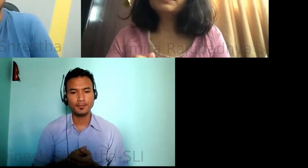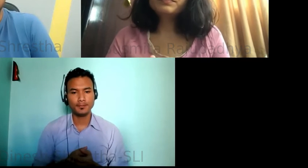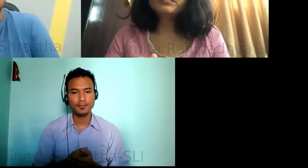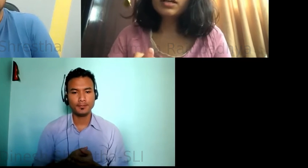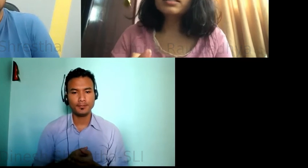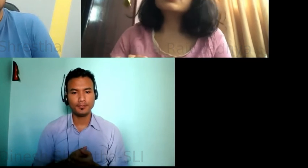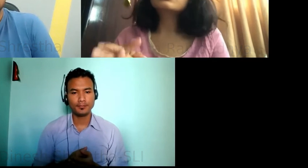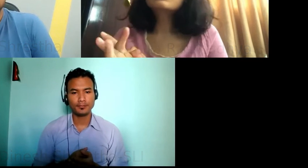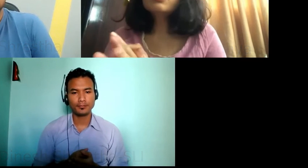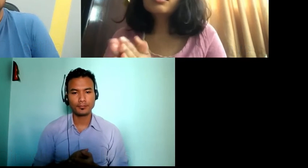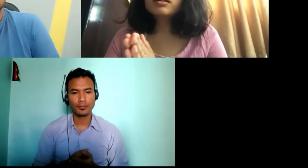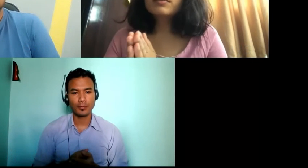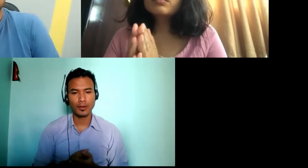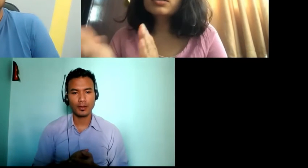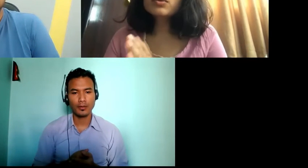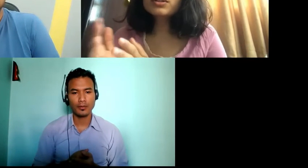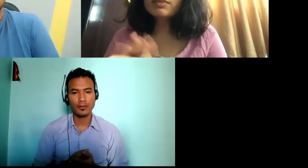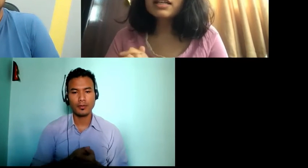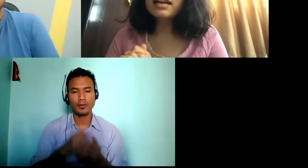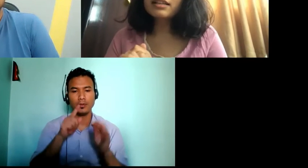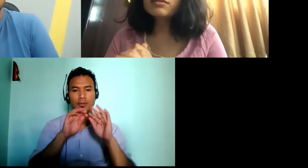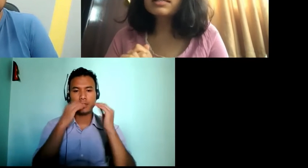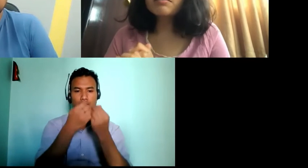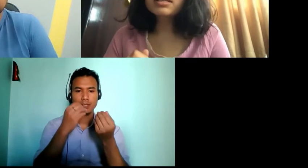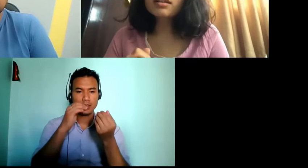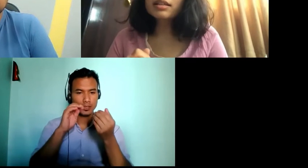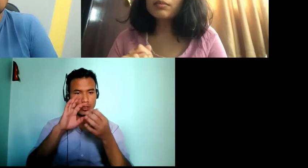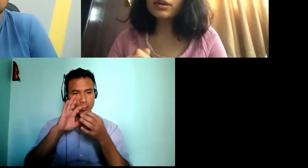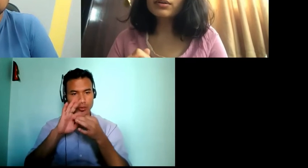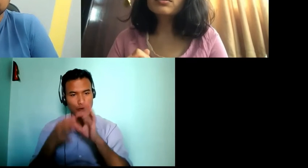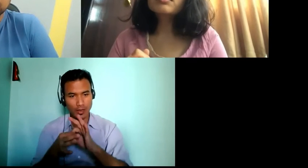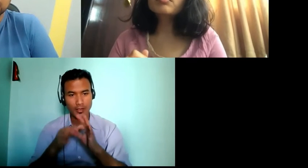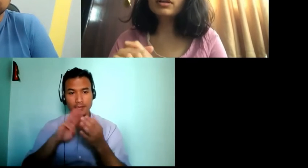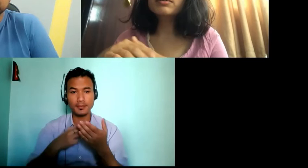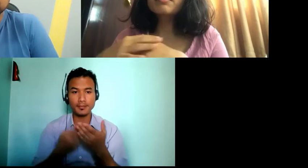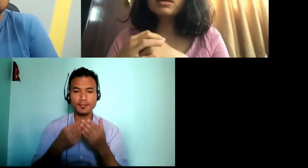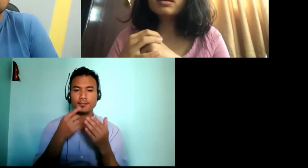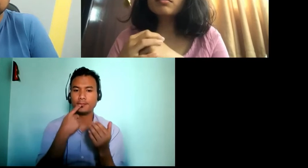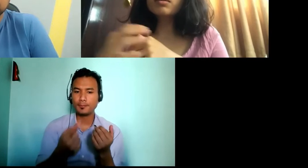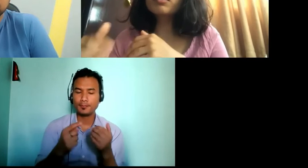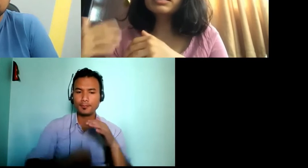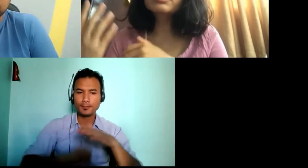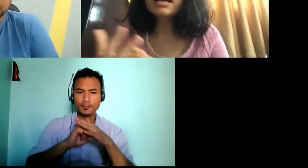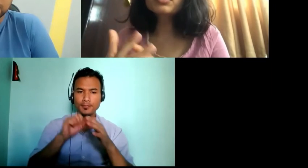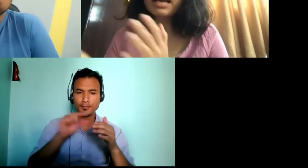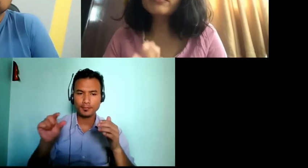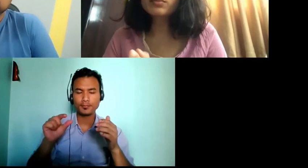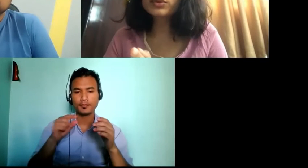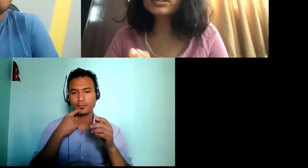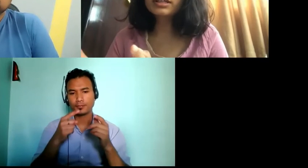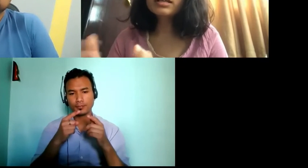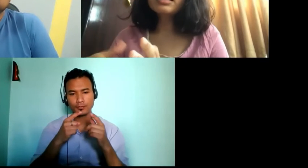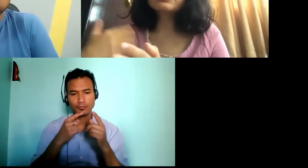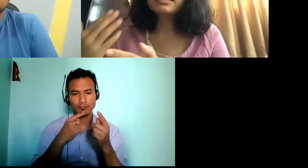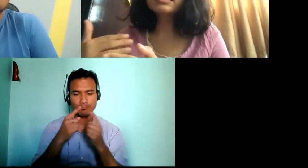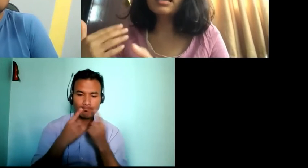न। हुन्छ, सोसियल मिडिया, होइन, जुन सामाजिक सञ्जाल भन्यो, यो भनेको चाहिँ मेन अब इन्टरेक्सन प्लेटफर्म हो नि त,